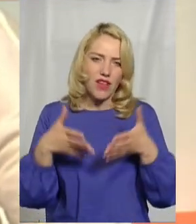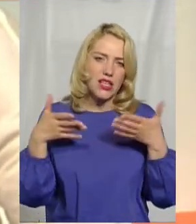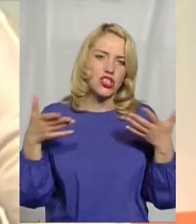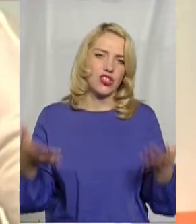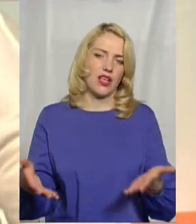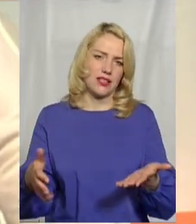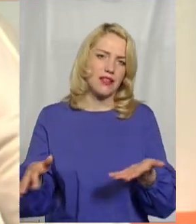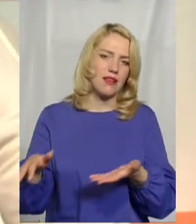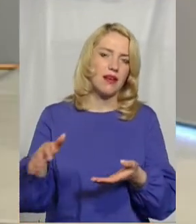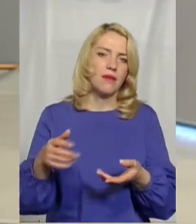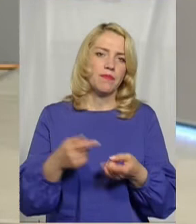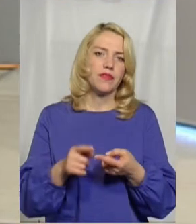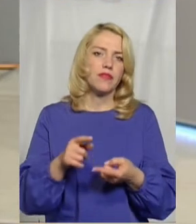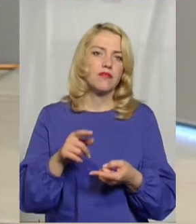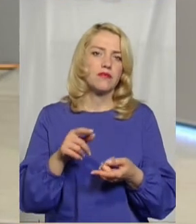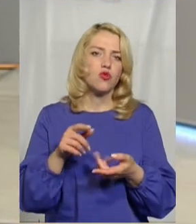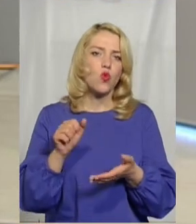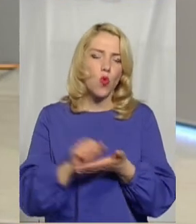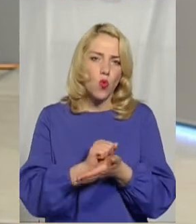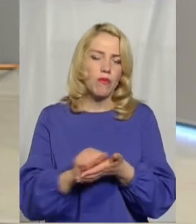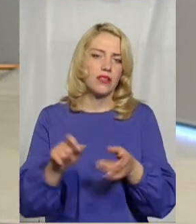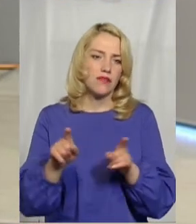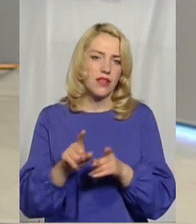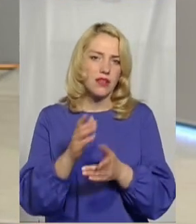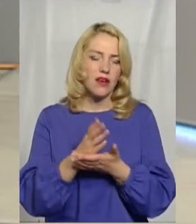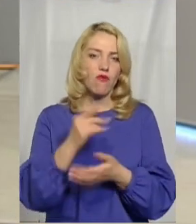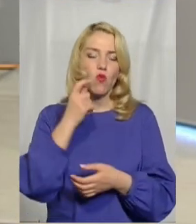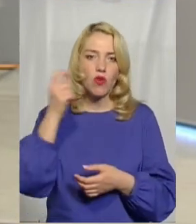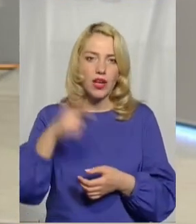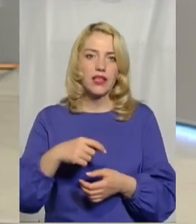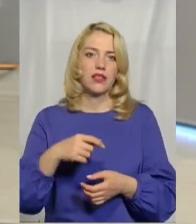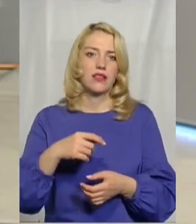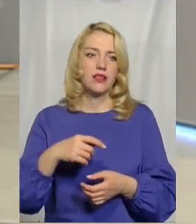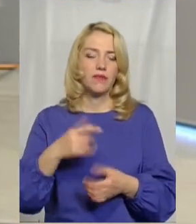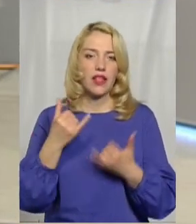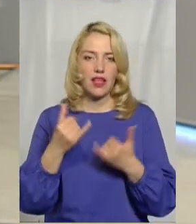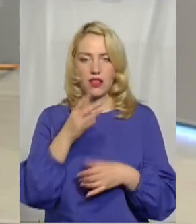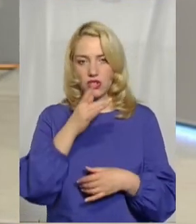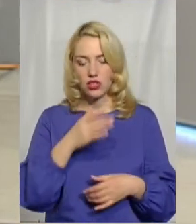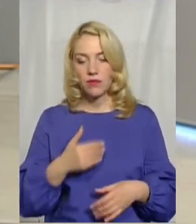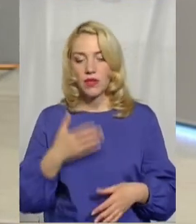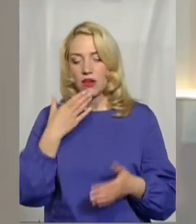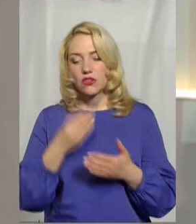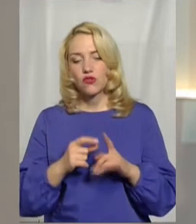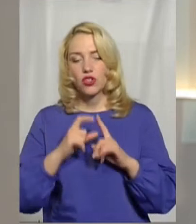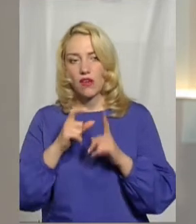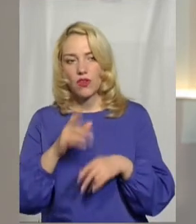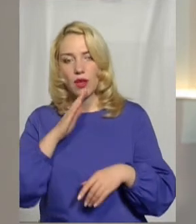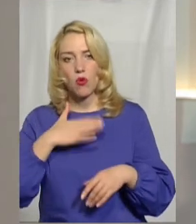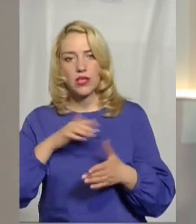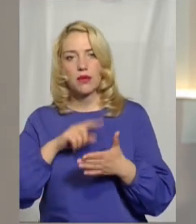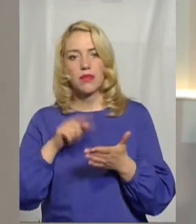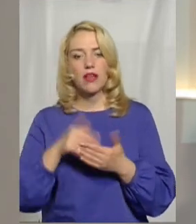документів є в Україні на даний час. У своїй відповіді на моє запитання ви декілька